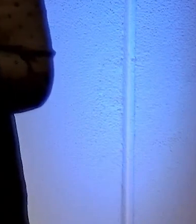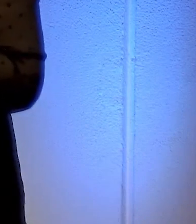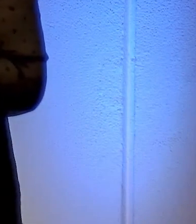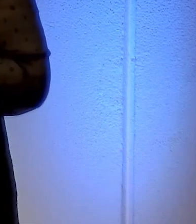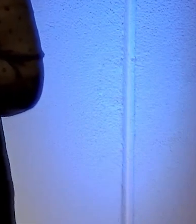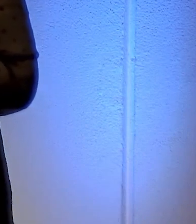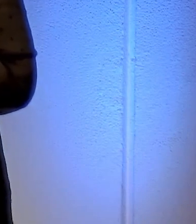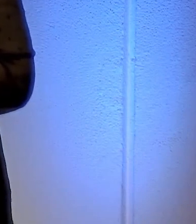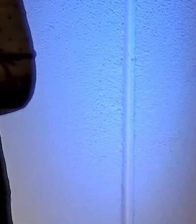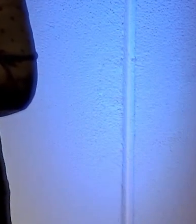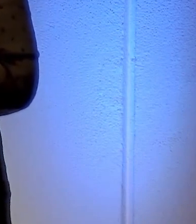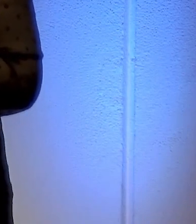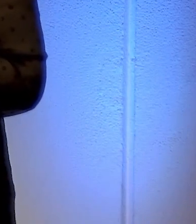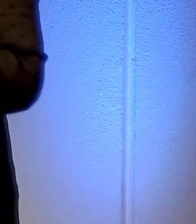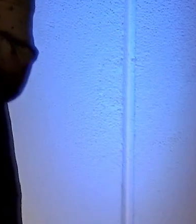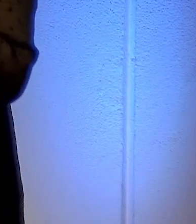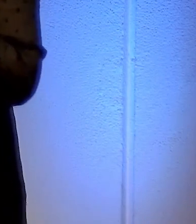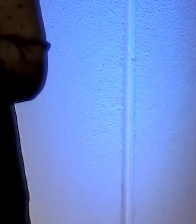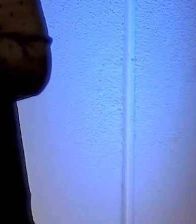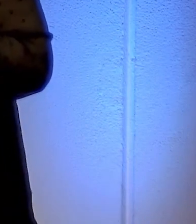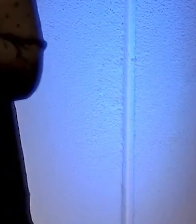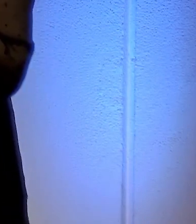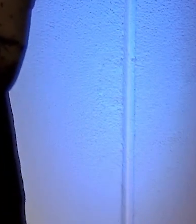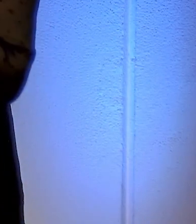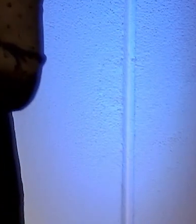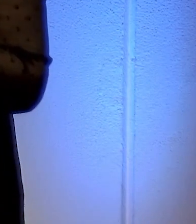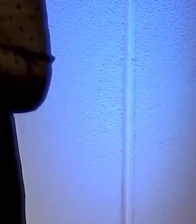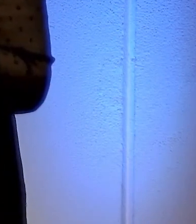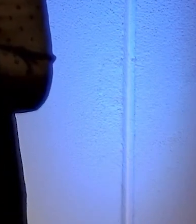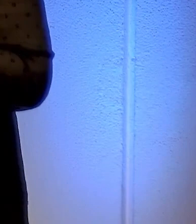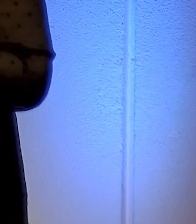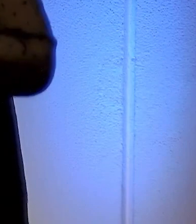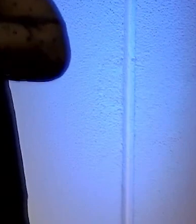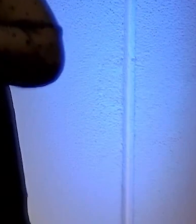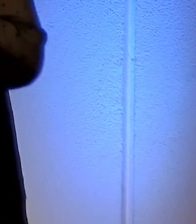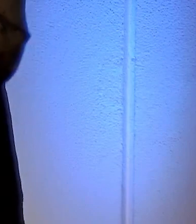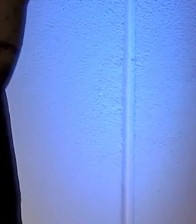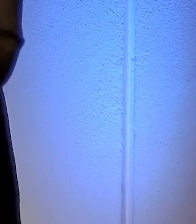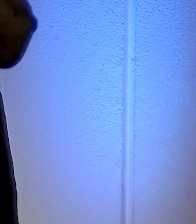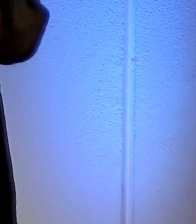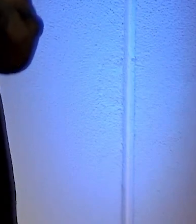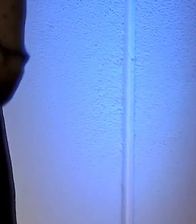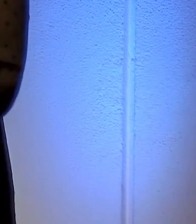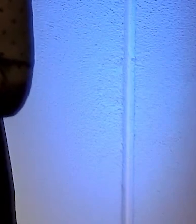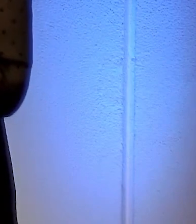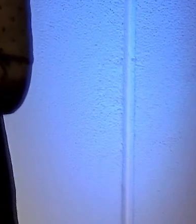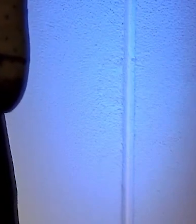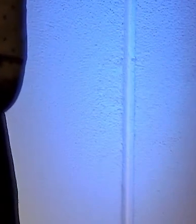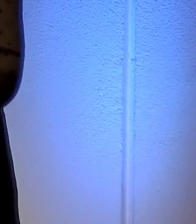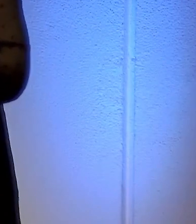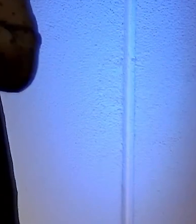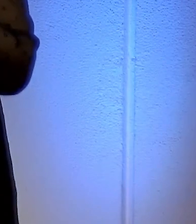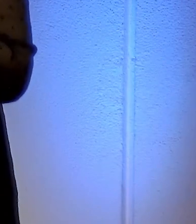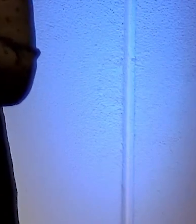Na Zvezi društev gluhih in naglušnih Slovenije smo do 10. novembra 2023 prejeli 18 predlogov